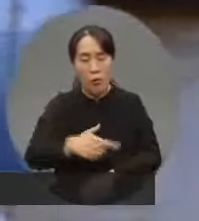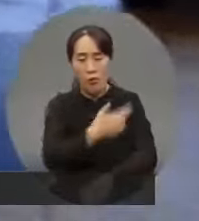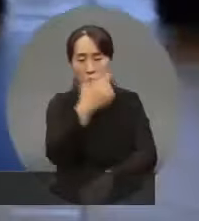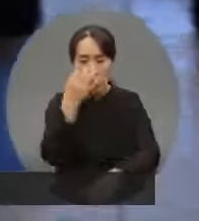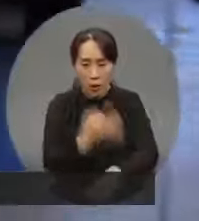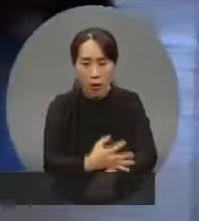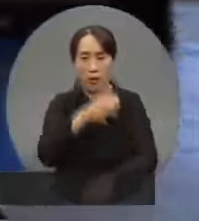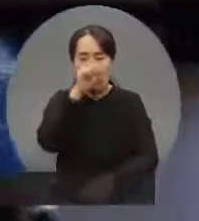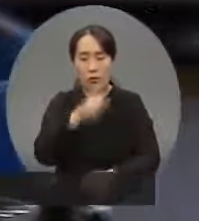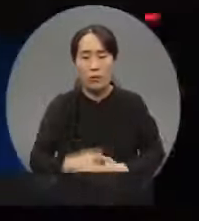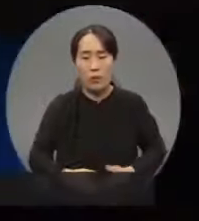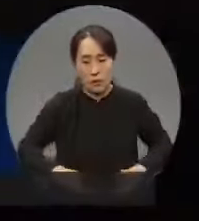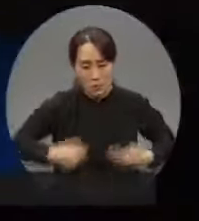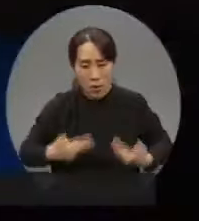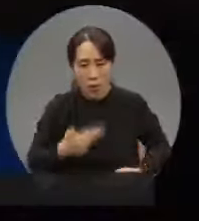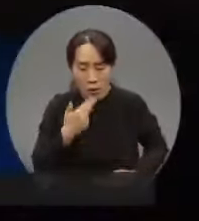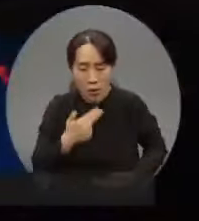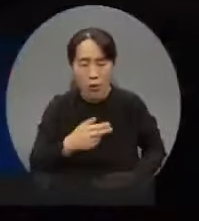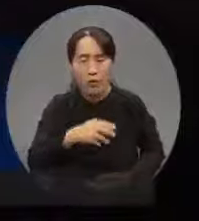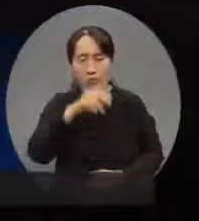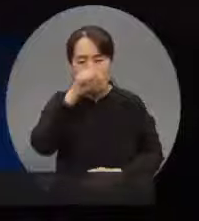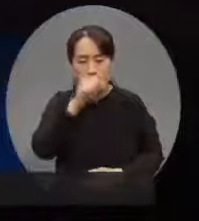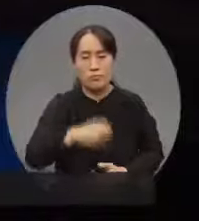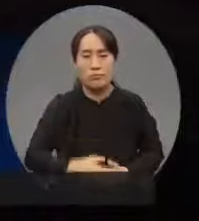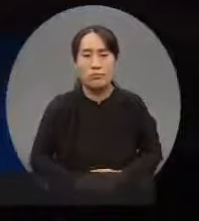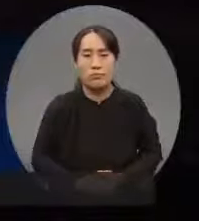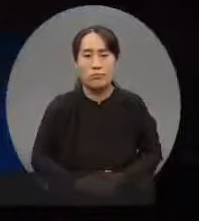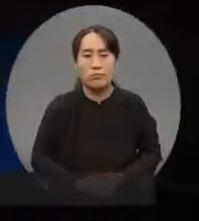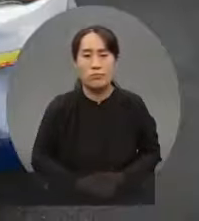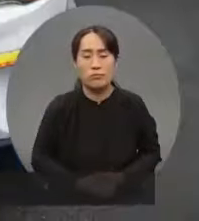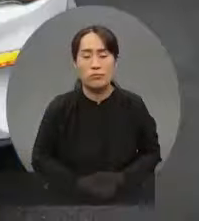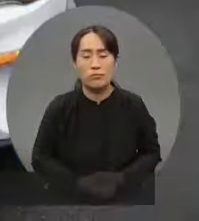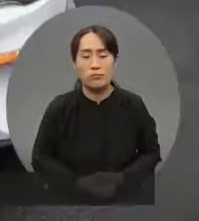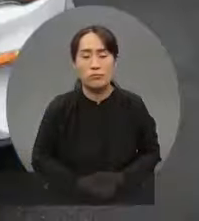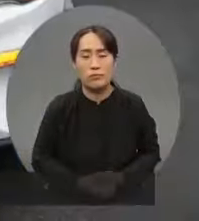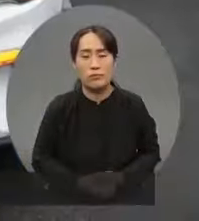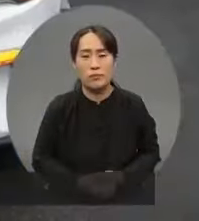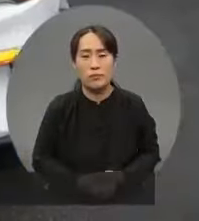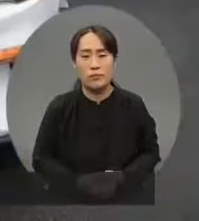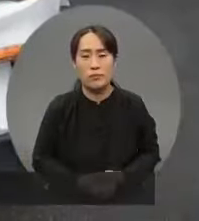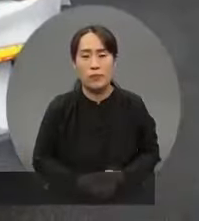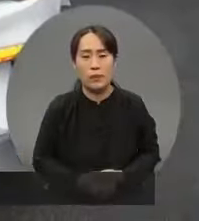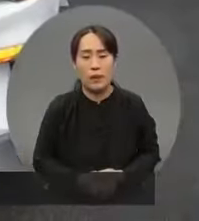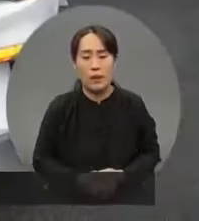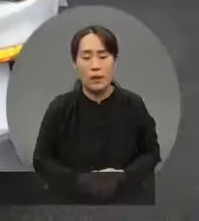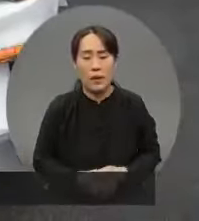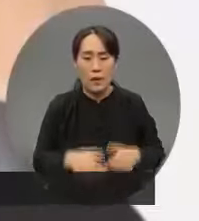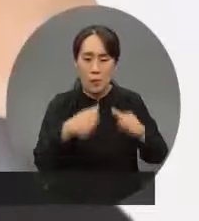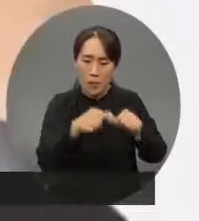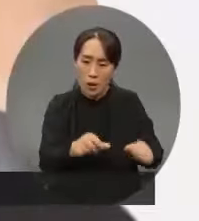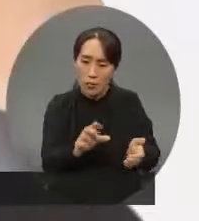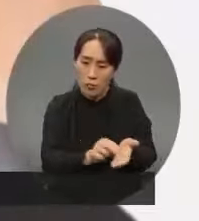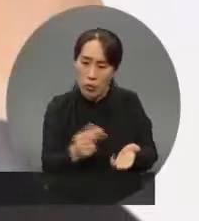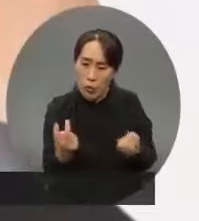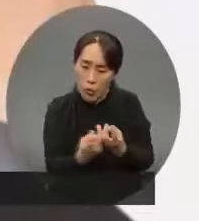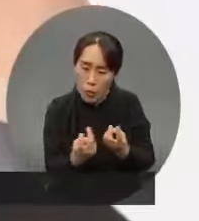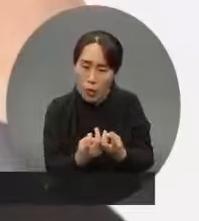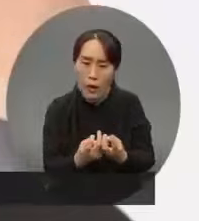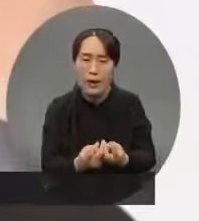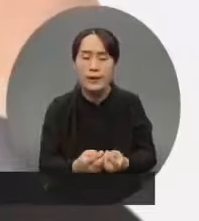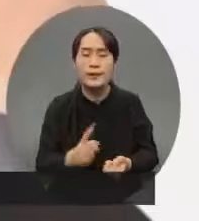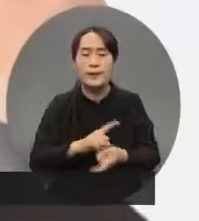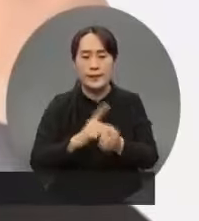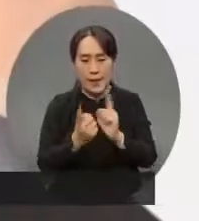아무래도 좀 서두르지 않고 좀 편안하게 다녀올 수 있는 것 같습니다. 도난이나 파손 등의 문제가 생겨도